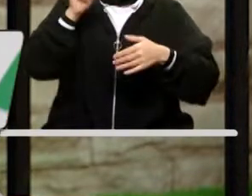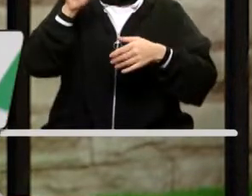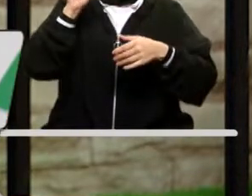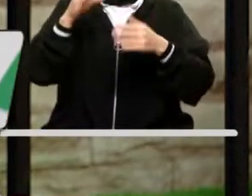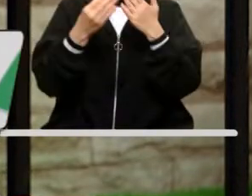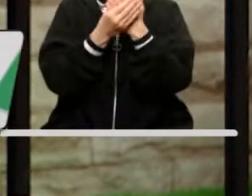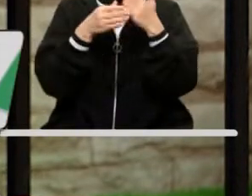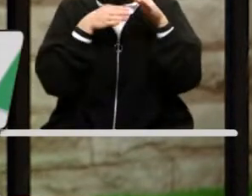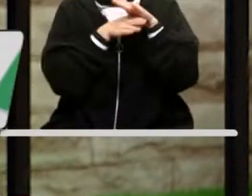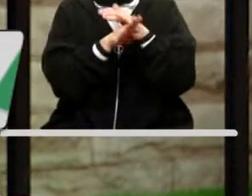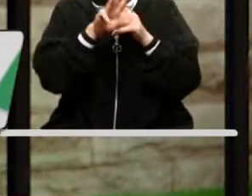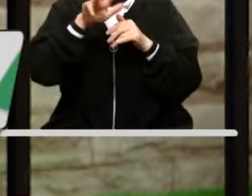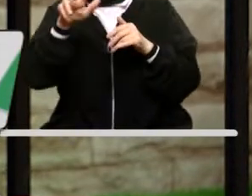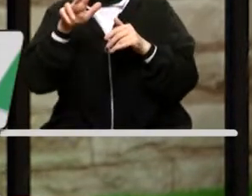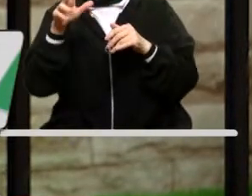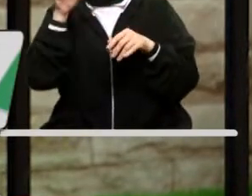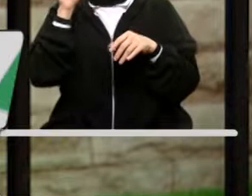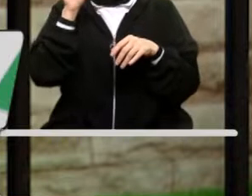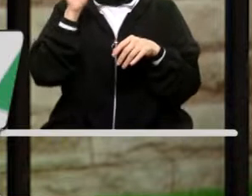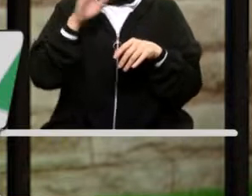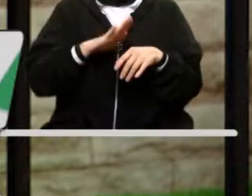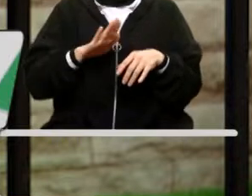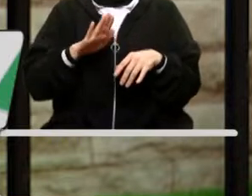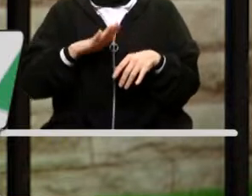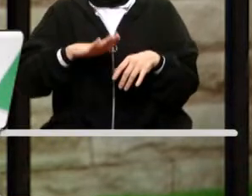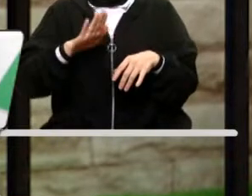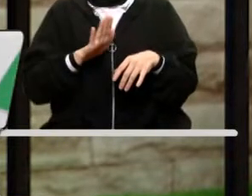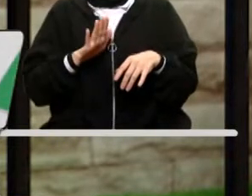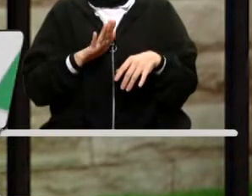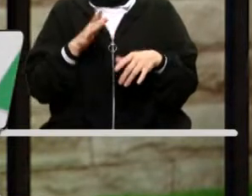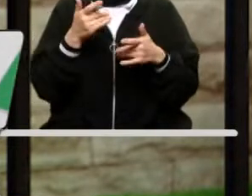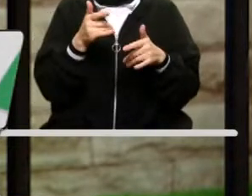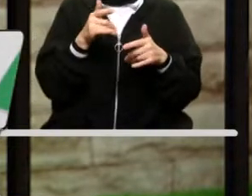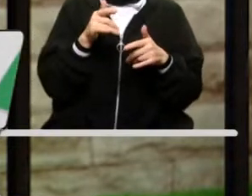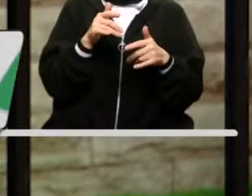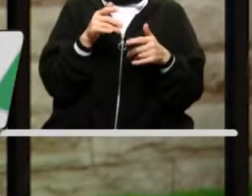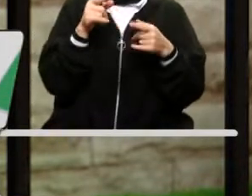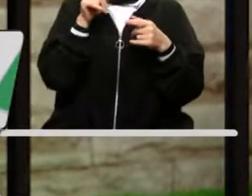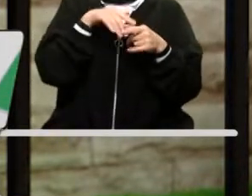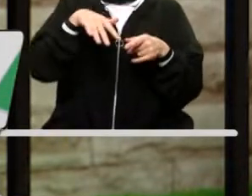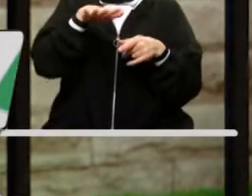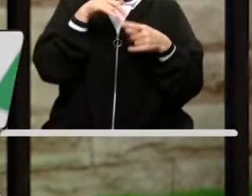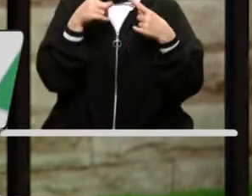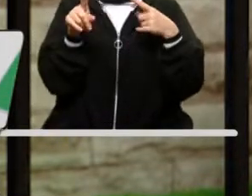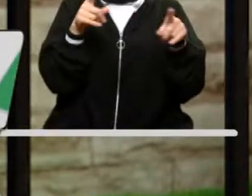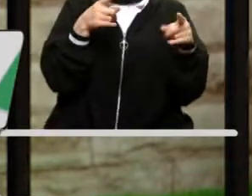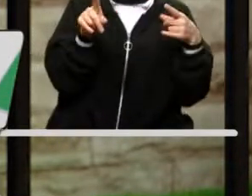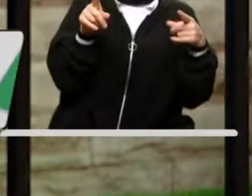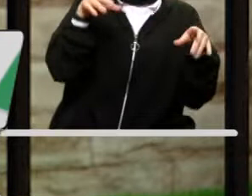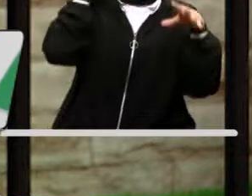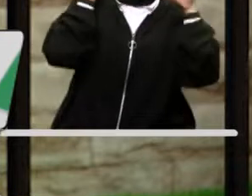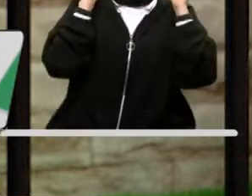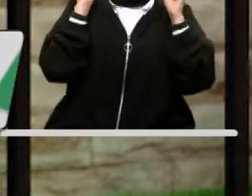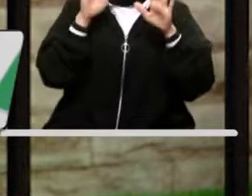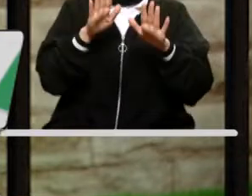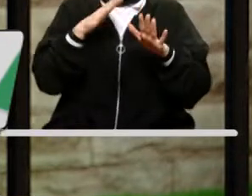öğrenciye, farklı 30 tane algılaması olan öğrenciye aynı şeyleri anlatarak aynı şekilde ödev verip aynı şekilde